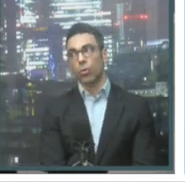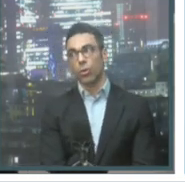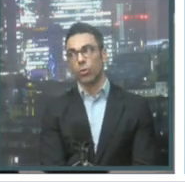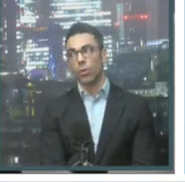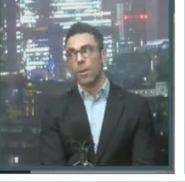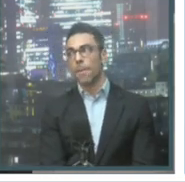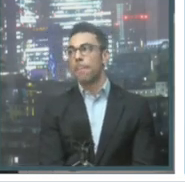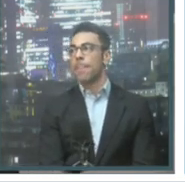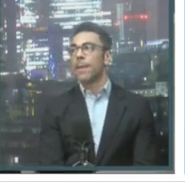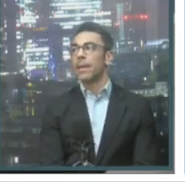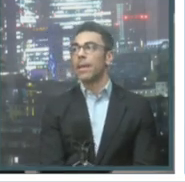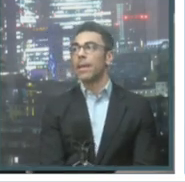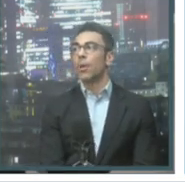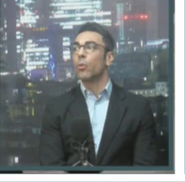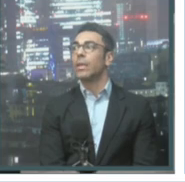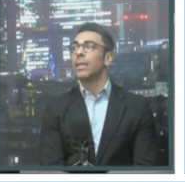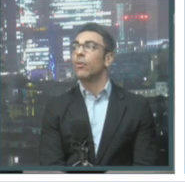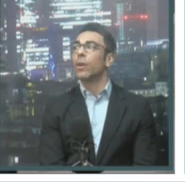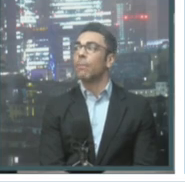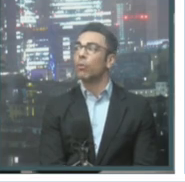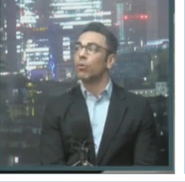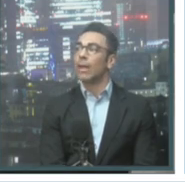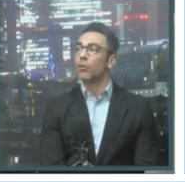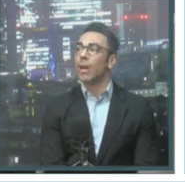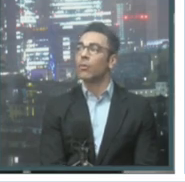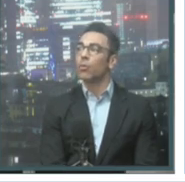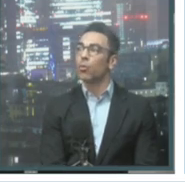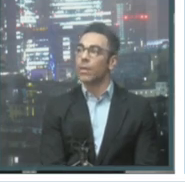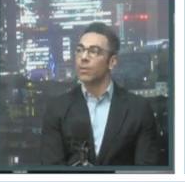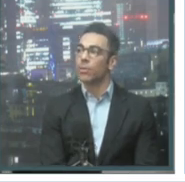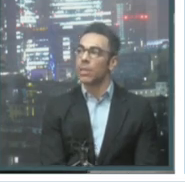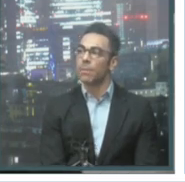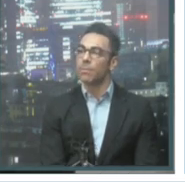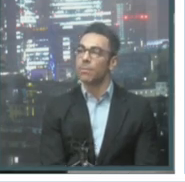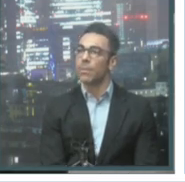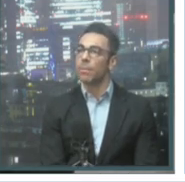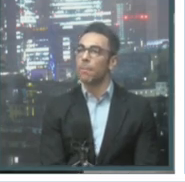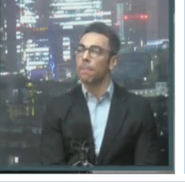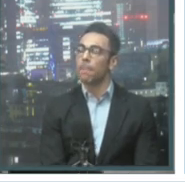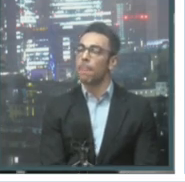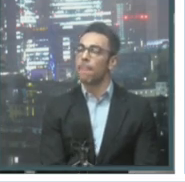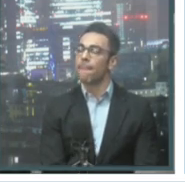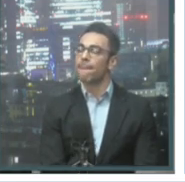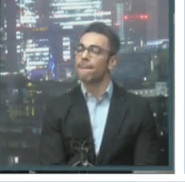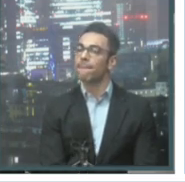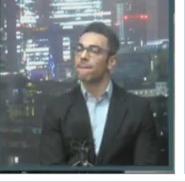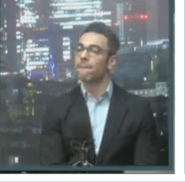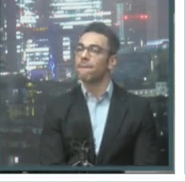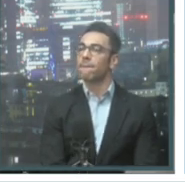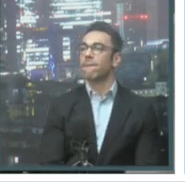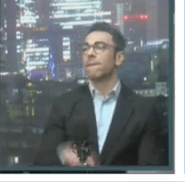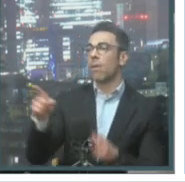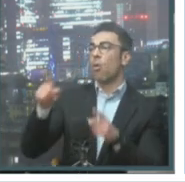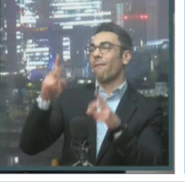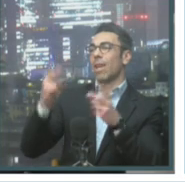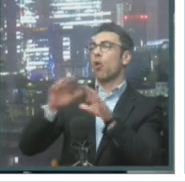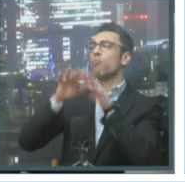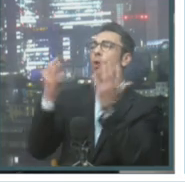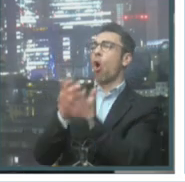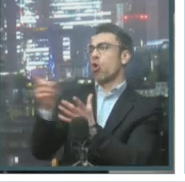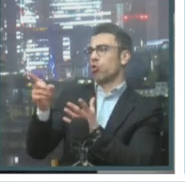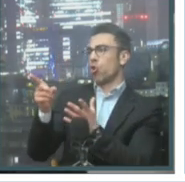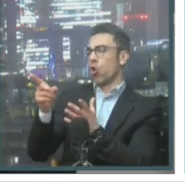sordo quindi noi appunto ragionando su questo sì ecco un mondo tu daniele che conosci